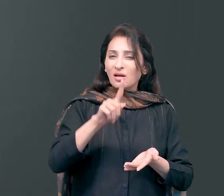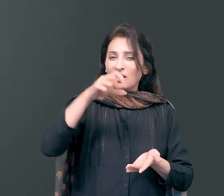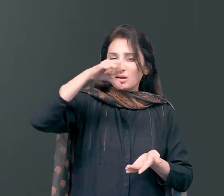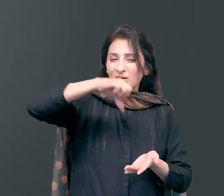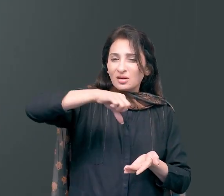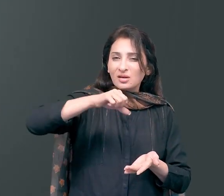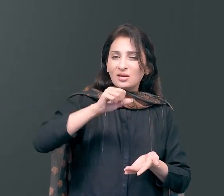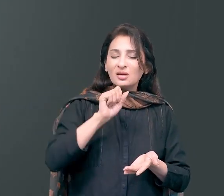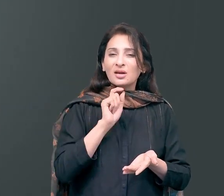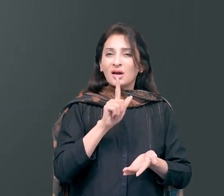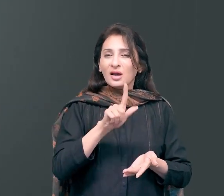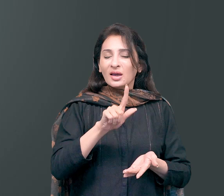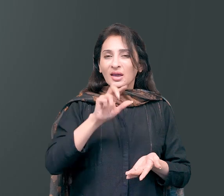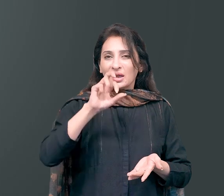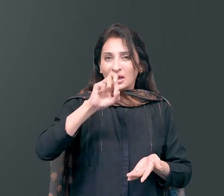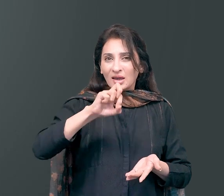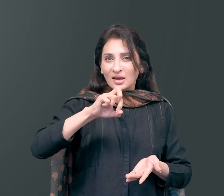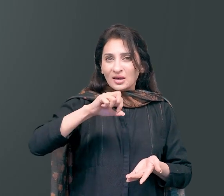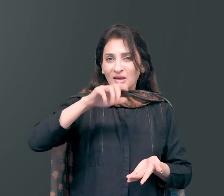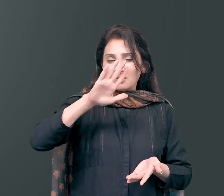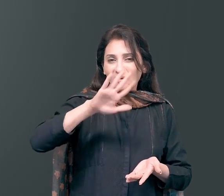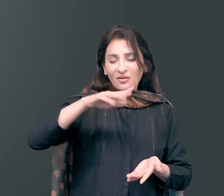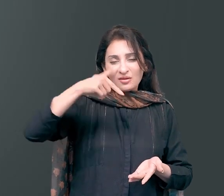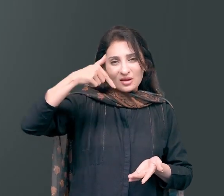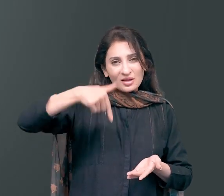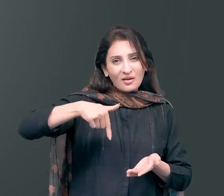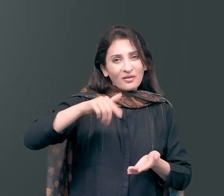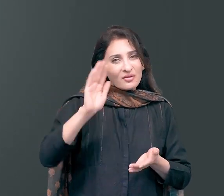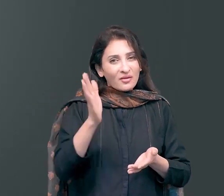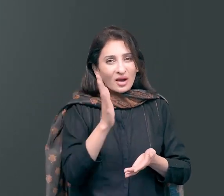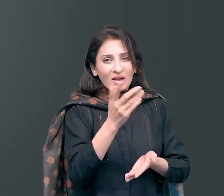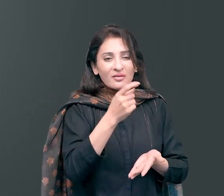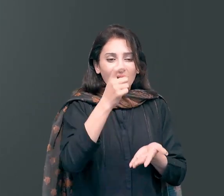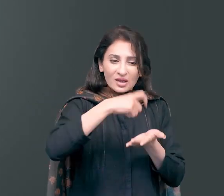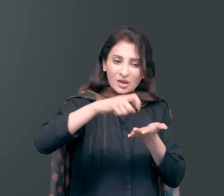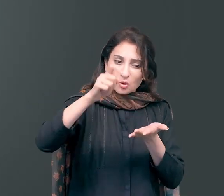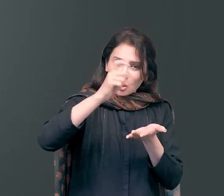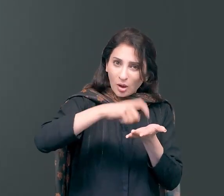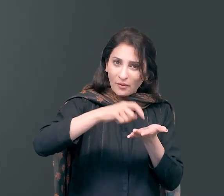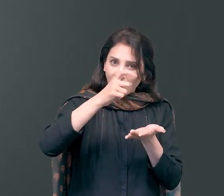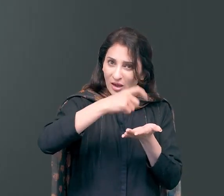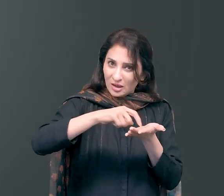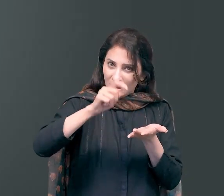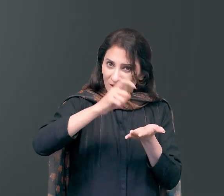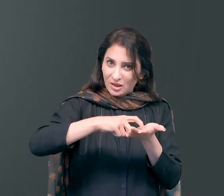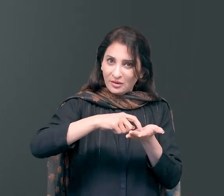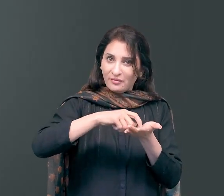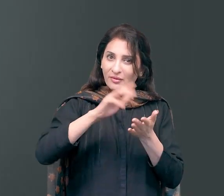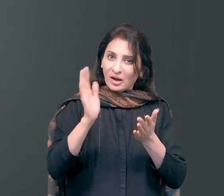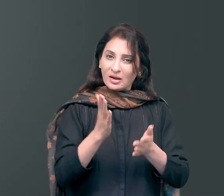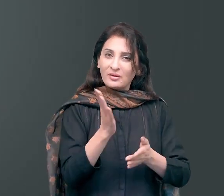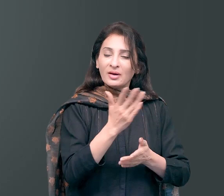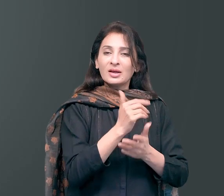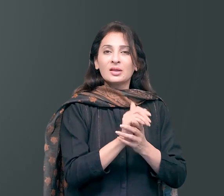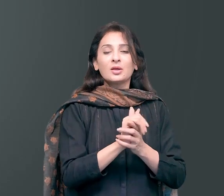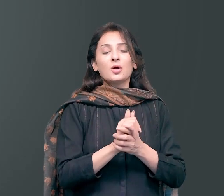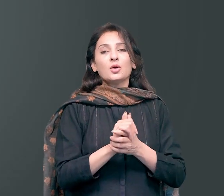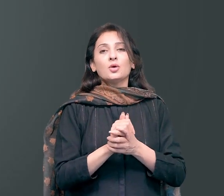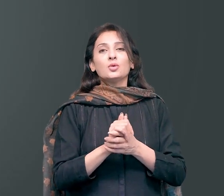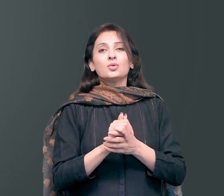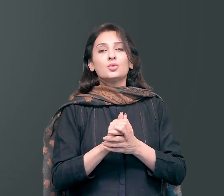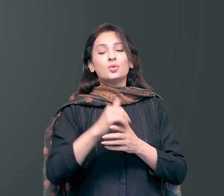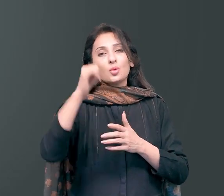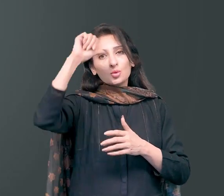تھا جب ہندوستانیوں کو چند صوبوں میں ڈیارکی کے تحت، دو